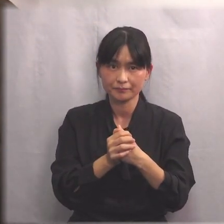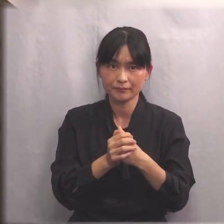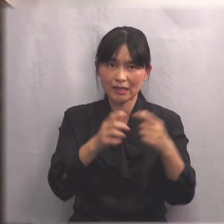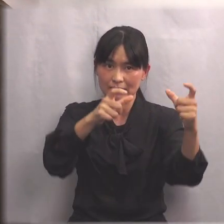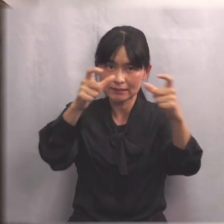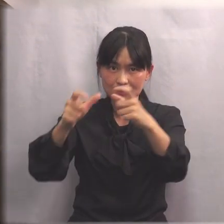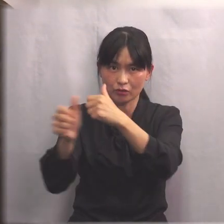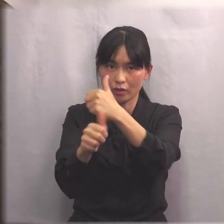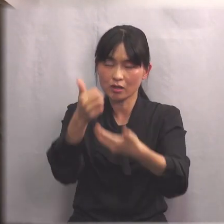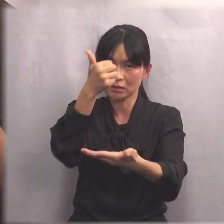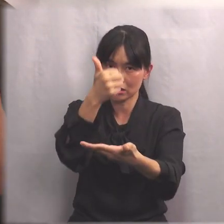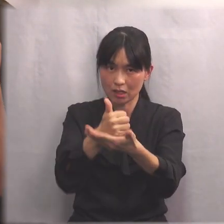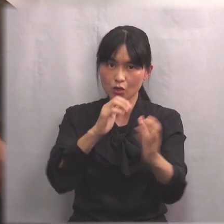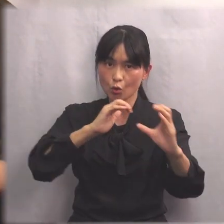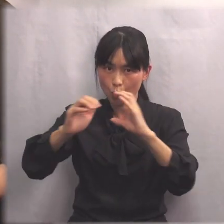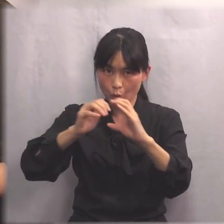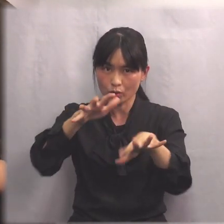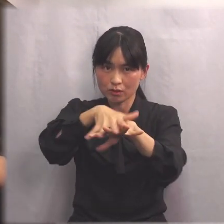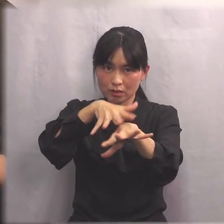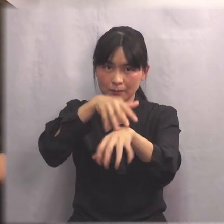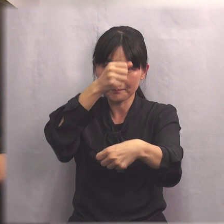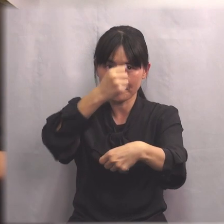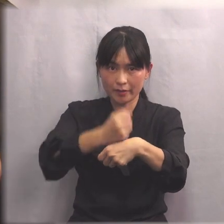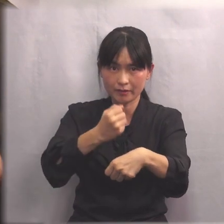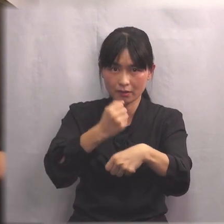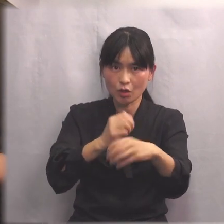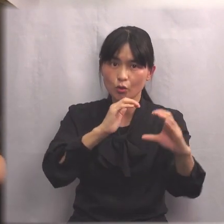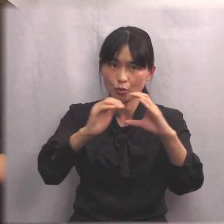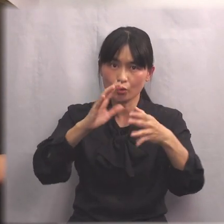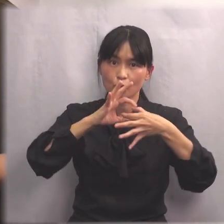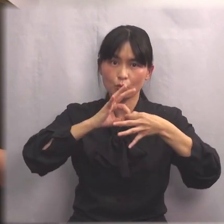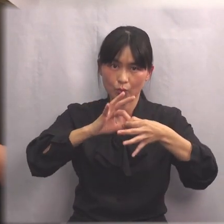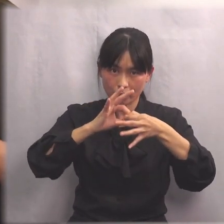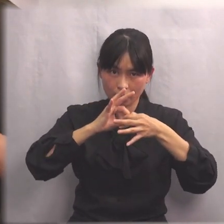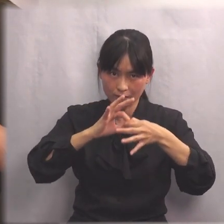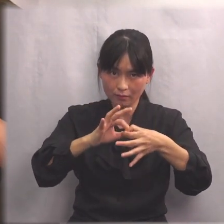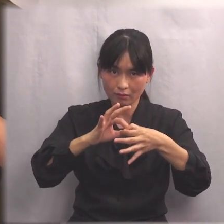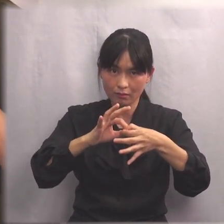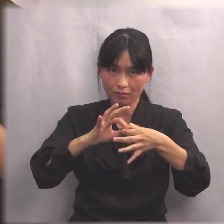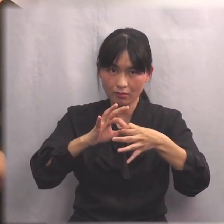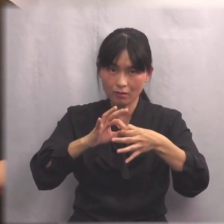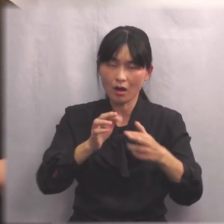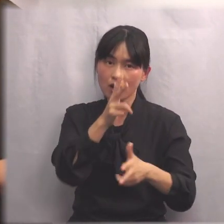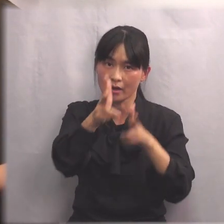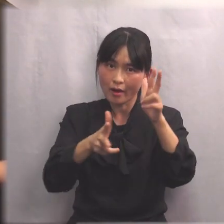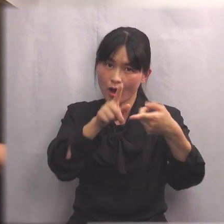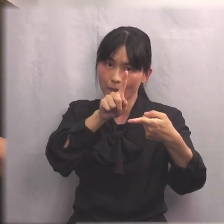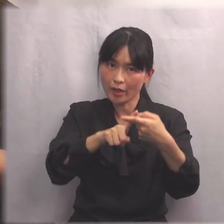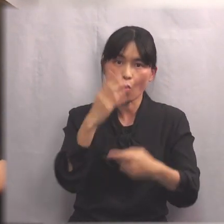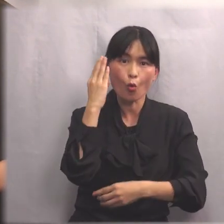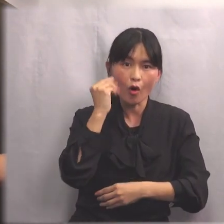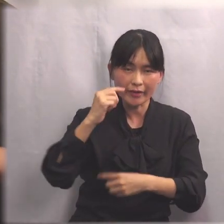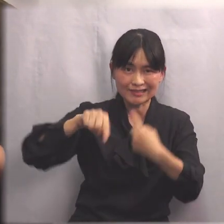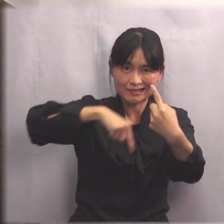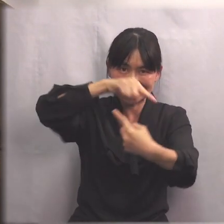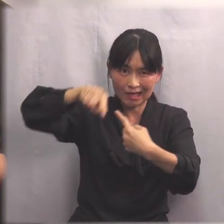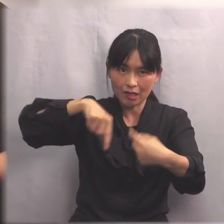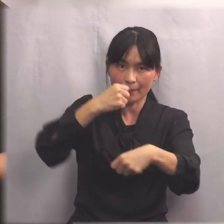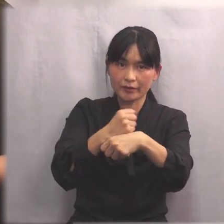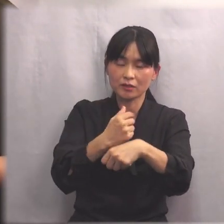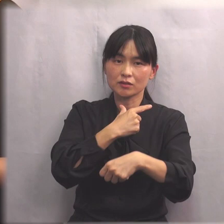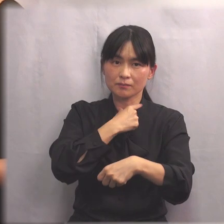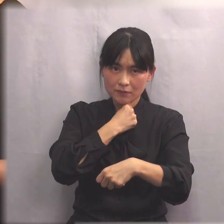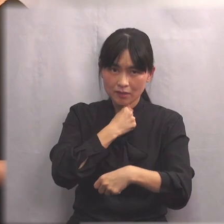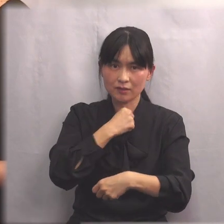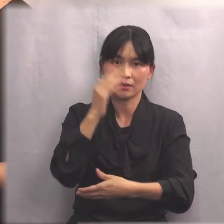지역위원장들 간의 어떤 소통 체계를 마련하고, 또 그 소통을 통해서 그 사업의 어떤 원활한 진행을